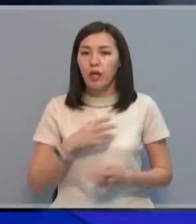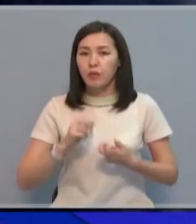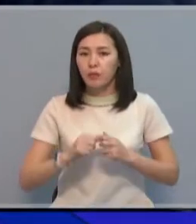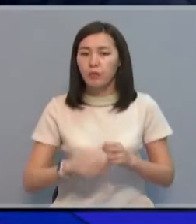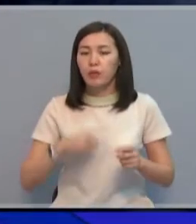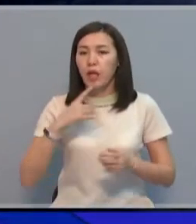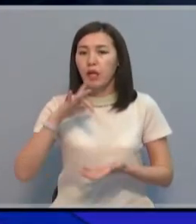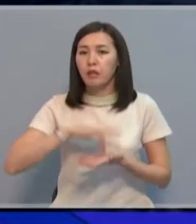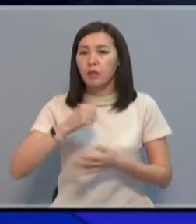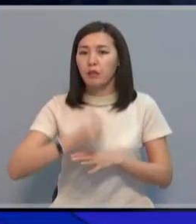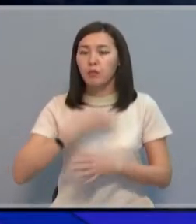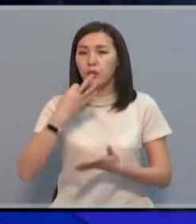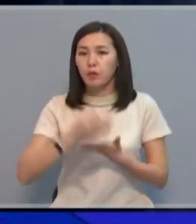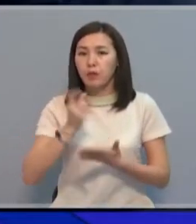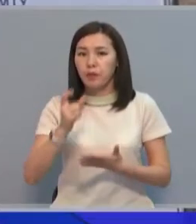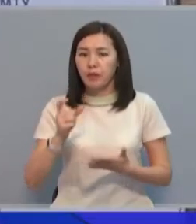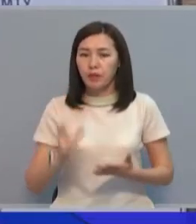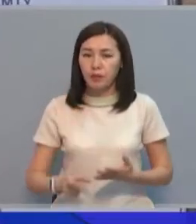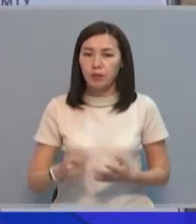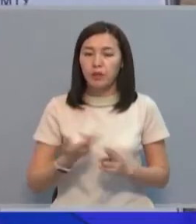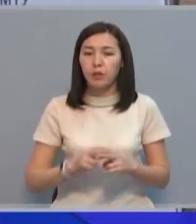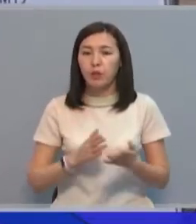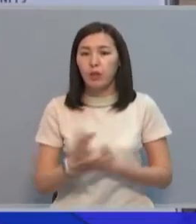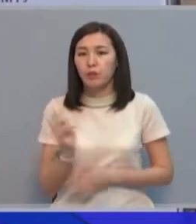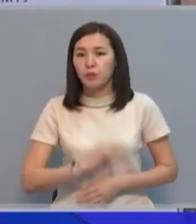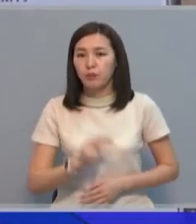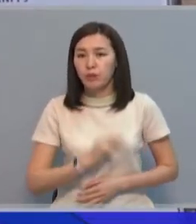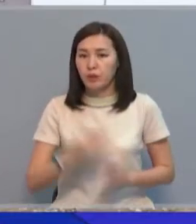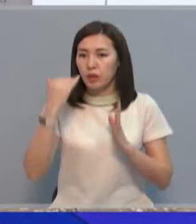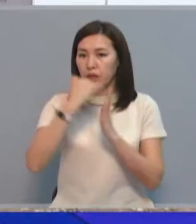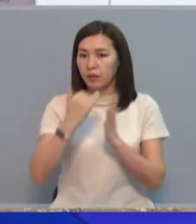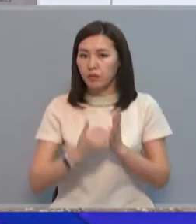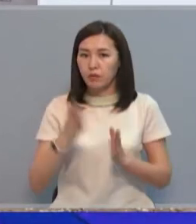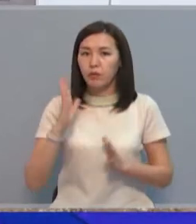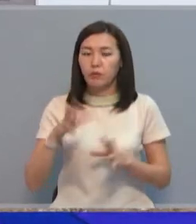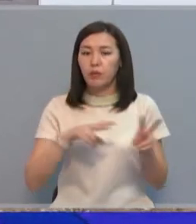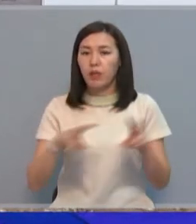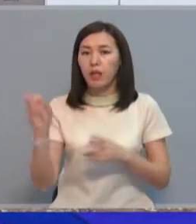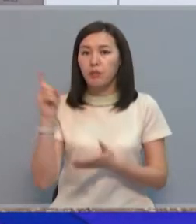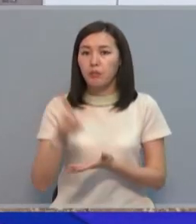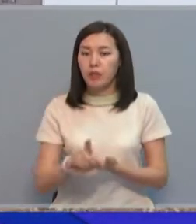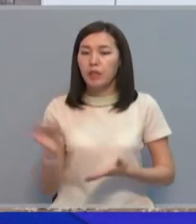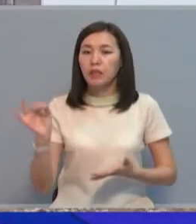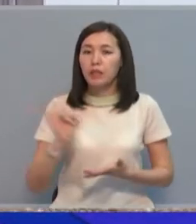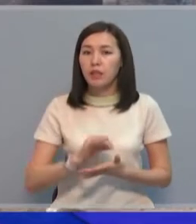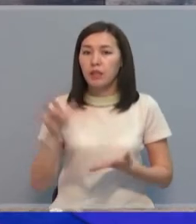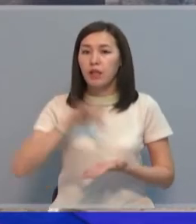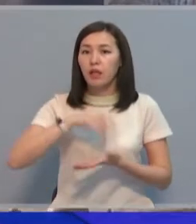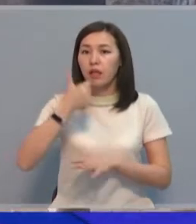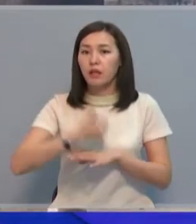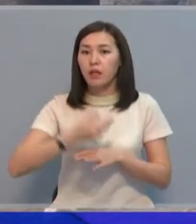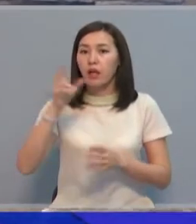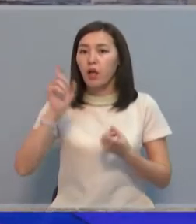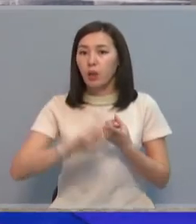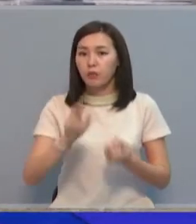екенін айтқан қала әкімі жауапты сала басшыларына бұл бағыттағы жұмыстарды күн тәртібінен түсірмей қарауды тапсырды. Сонымен қатар қала әкімі